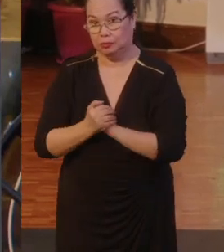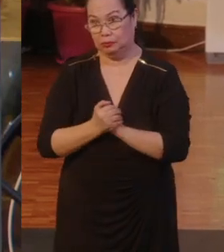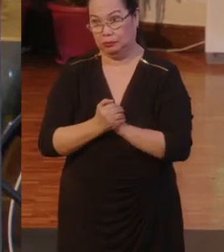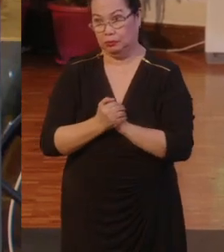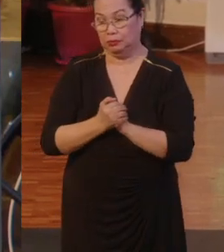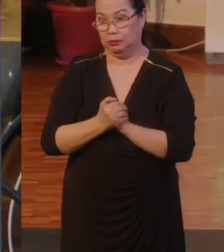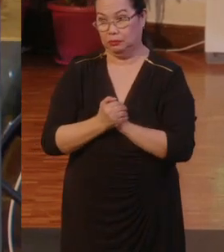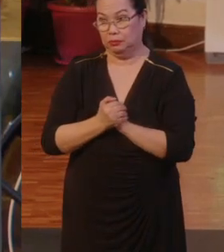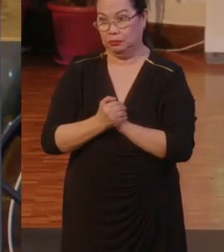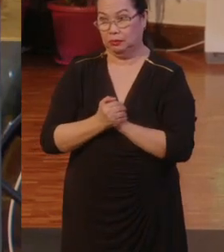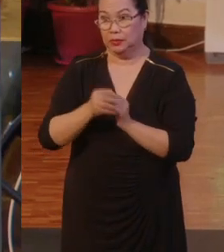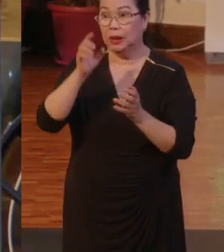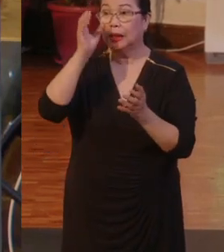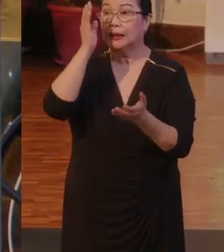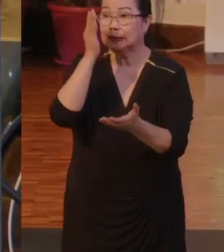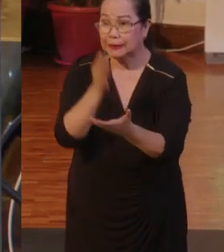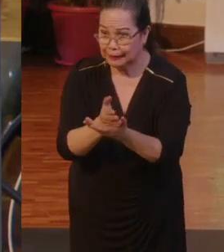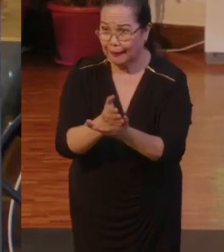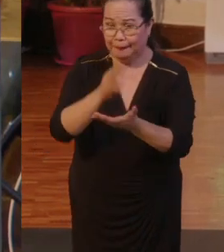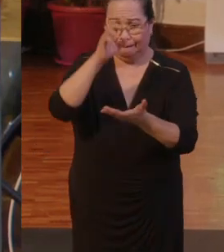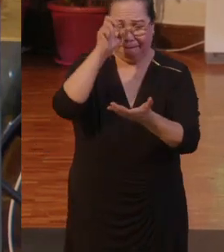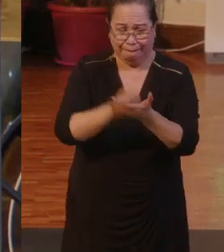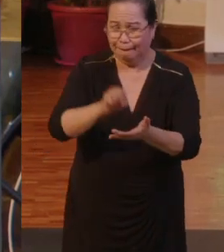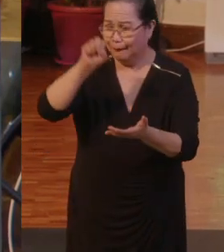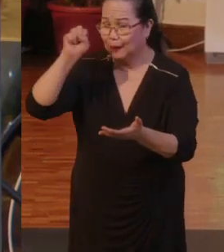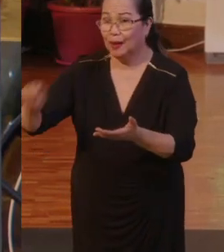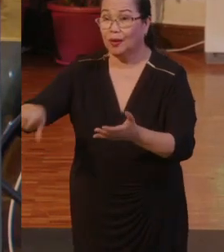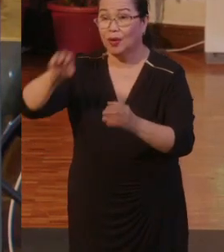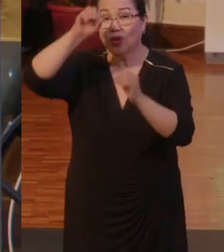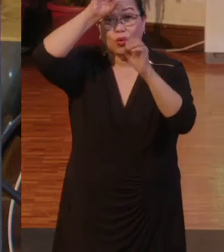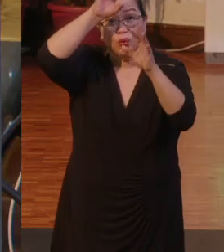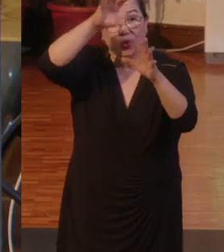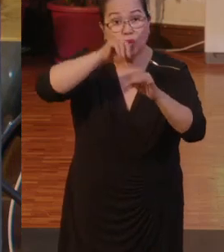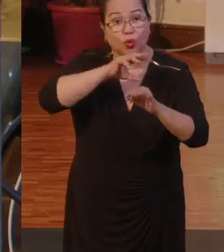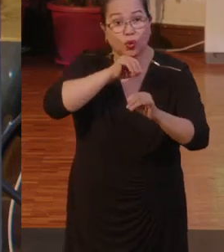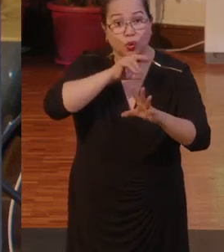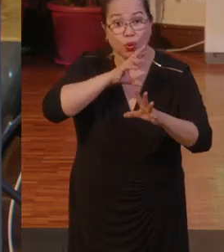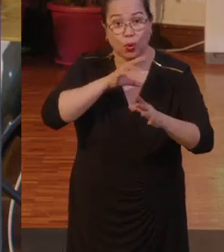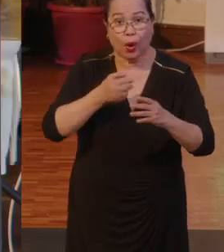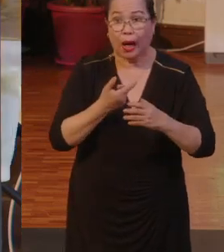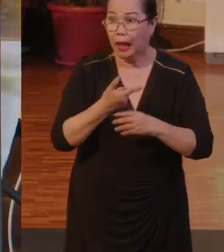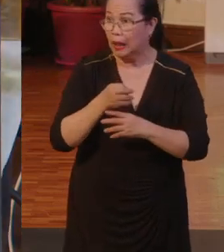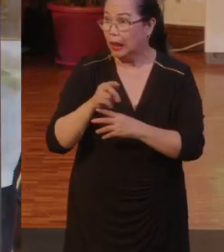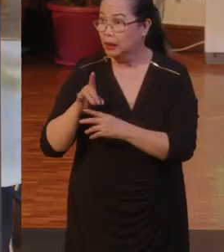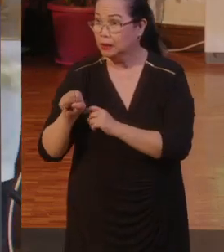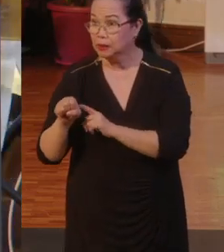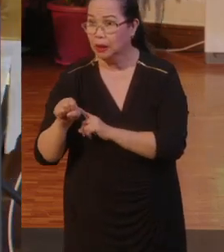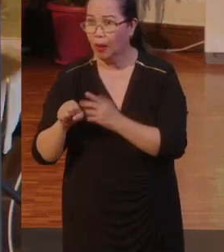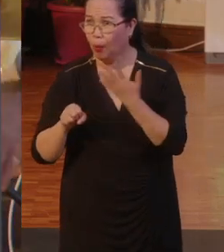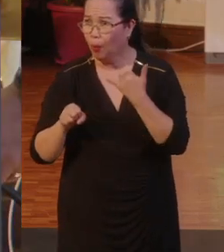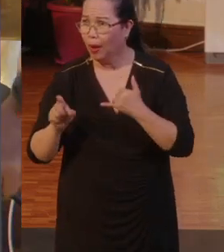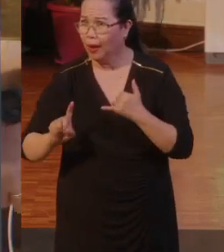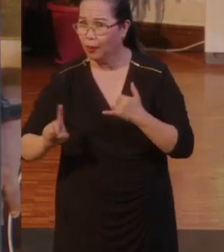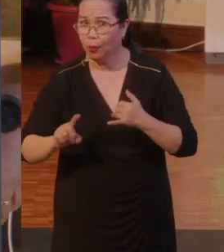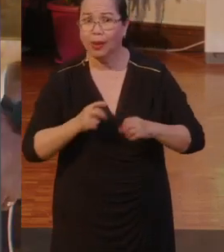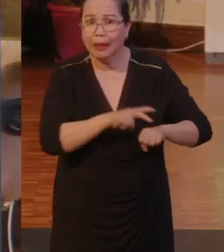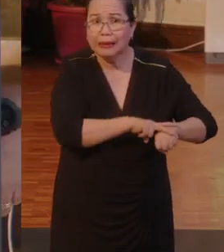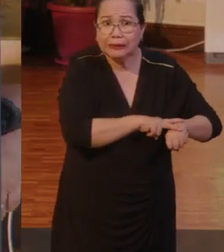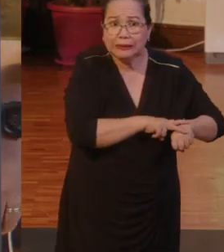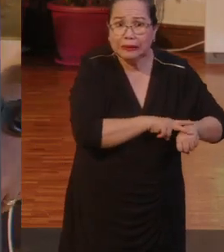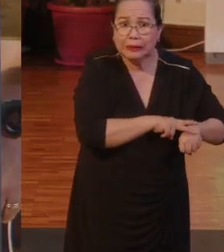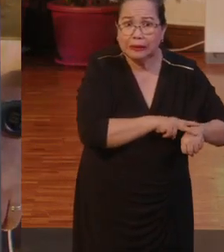ating pakikibaka. Hindi ba't sinabi niya sa Romans 8, verses 35 to 37, who shall separate us